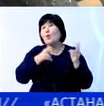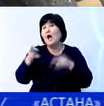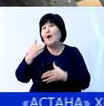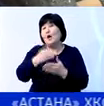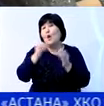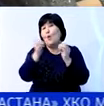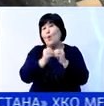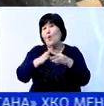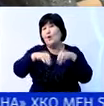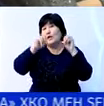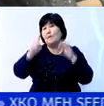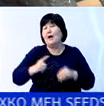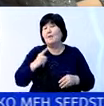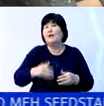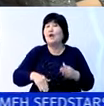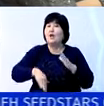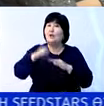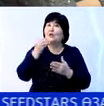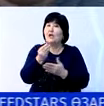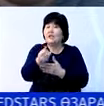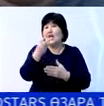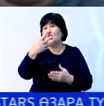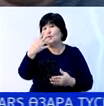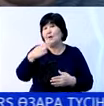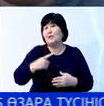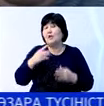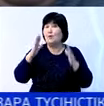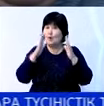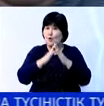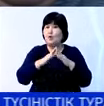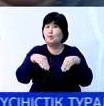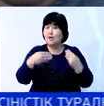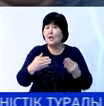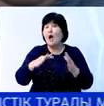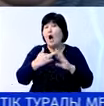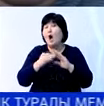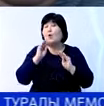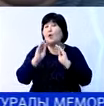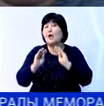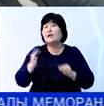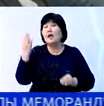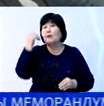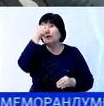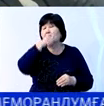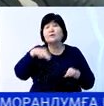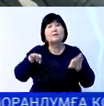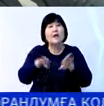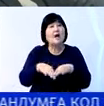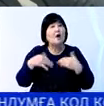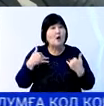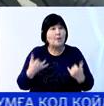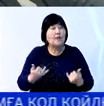10 маман көтерме жәрдемақы алды. 25 маманға үй берілді. Ауылдың инфрақұрылымы былтырғы жылмен салыстырғанда